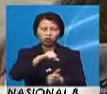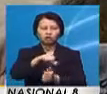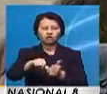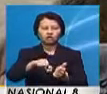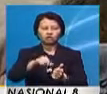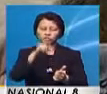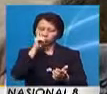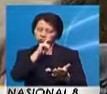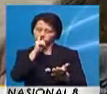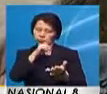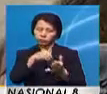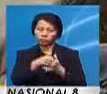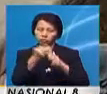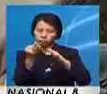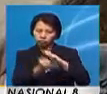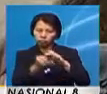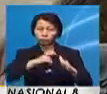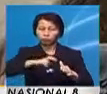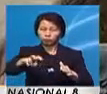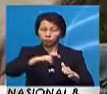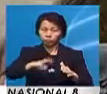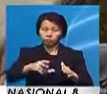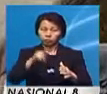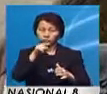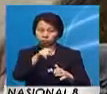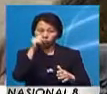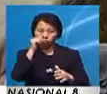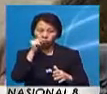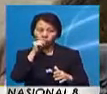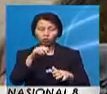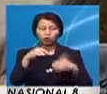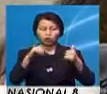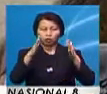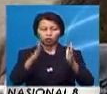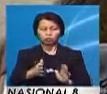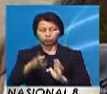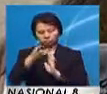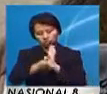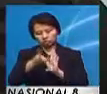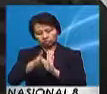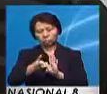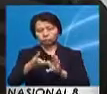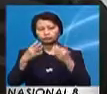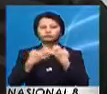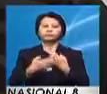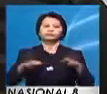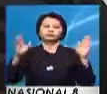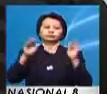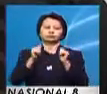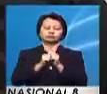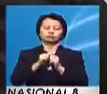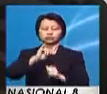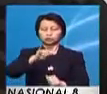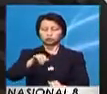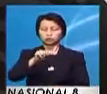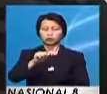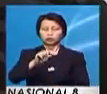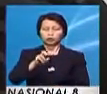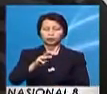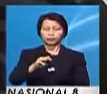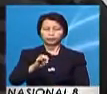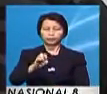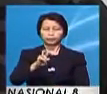palsu dalam dokumen perjalanan miliknya. Atlet Paralimpik itu bagaimanapun dibebaskan dengan jaminan polis.